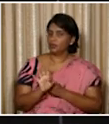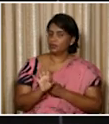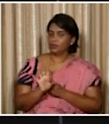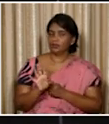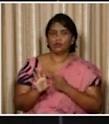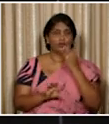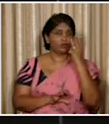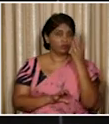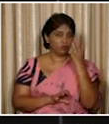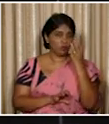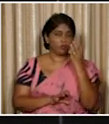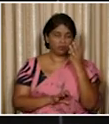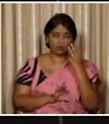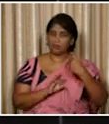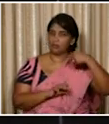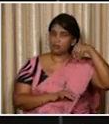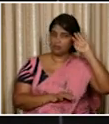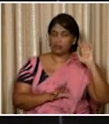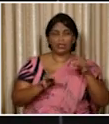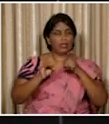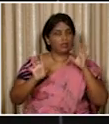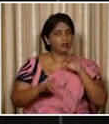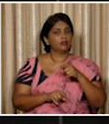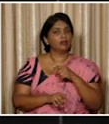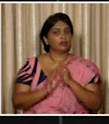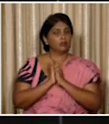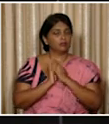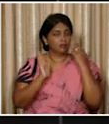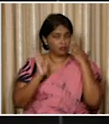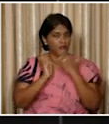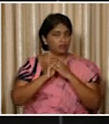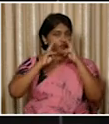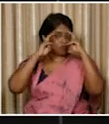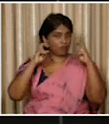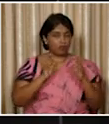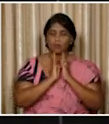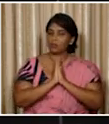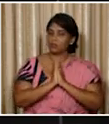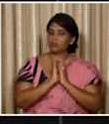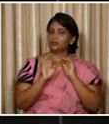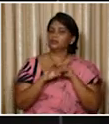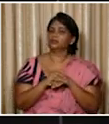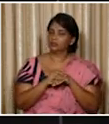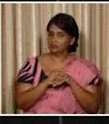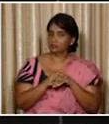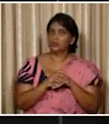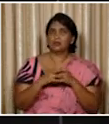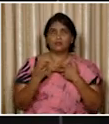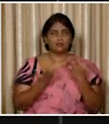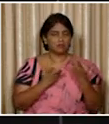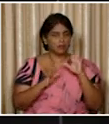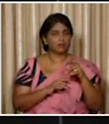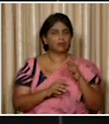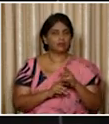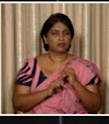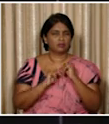வாழ்ந்திருக்கிற நாகர்கள் என்ற தமிழினம் தான் வழிபாடாற்றி வந்த ஒரு ஆலயத்திலே இன்று ஒரு நிலேச்சத்தனமான முறையில்